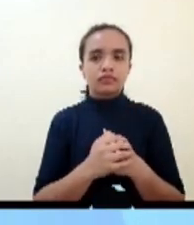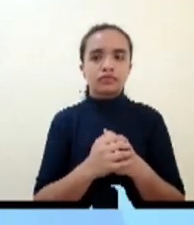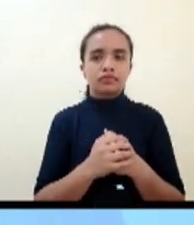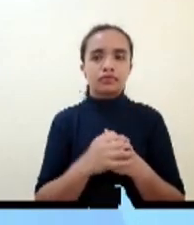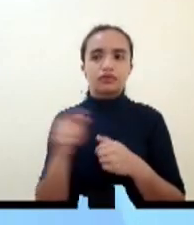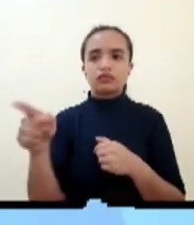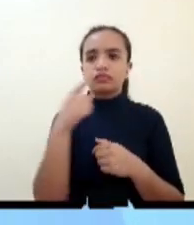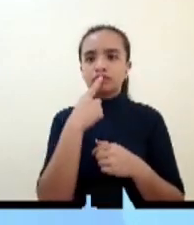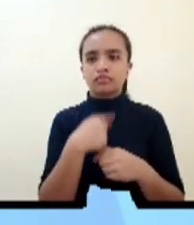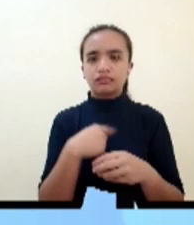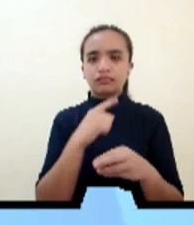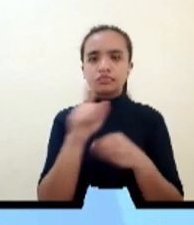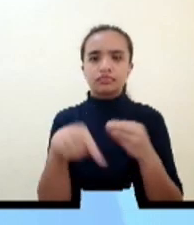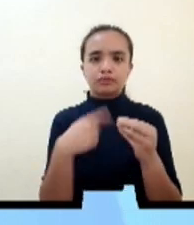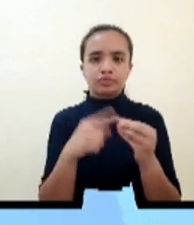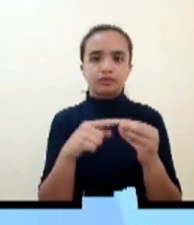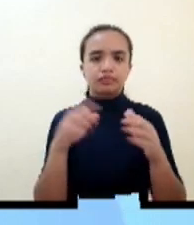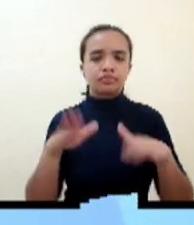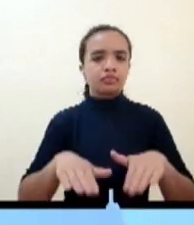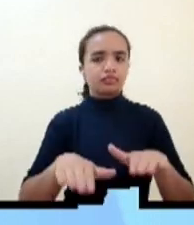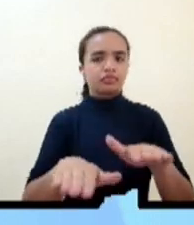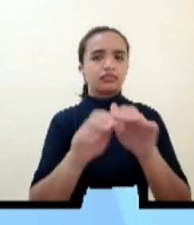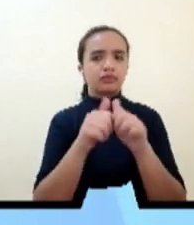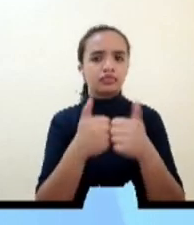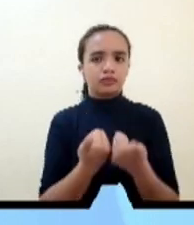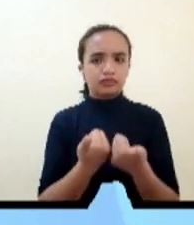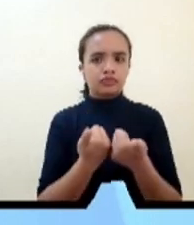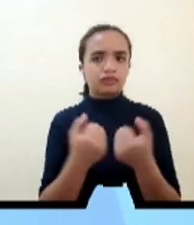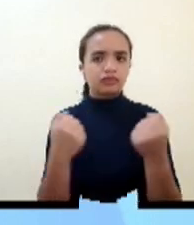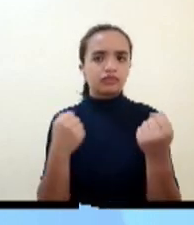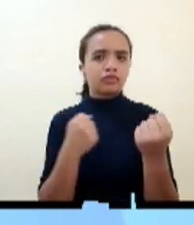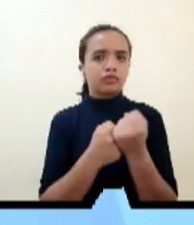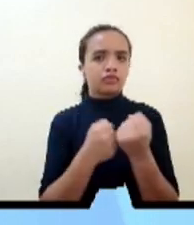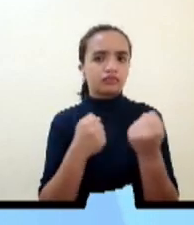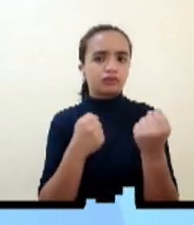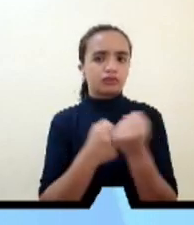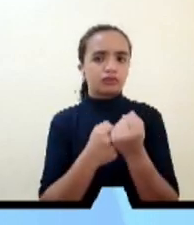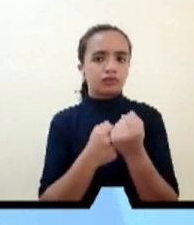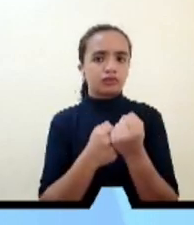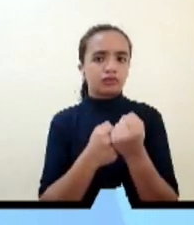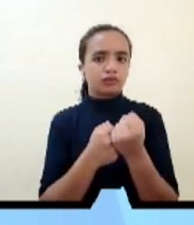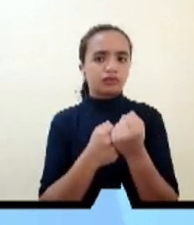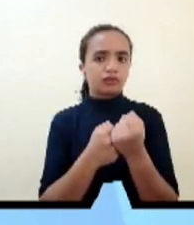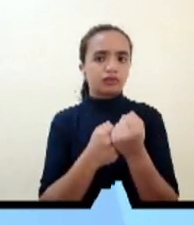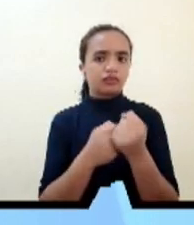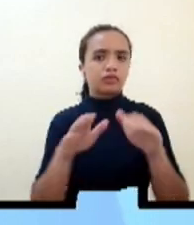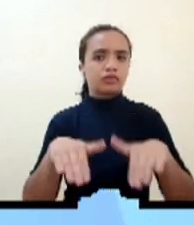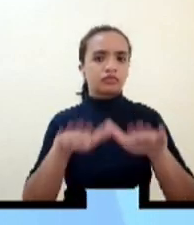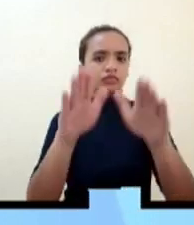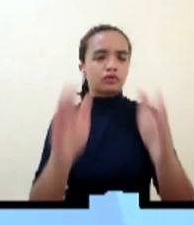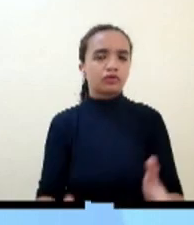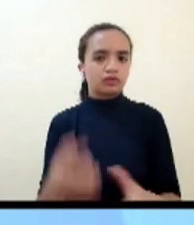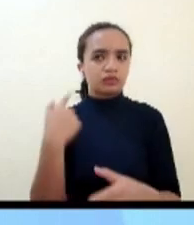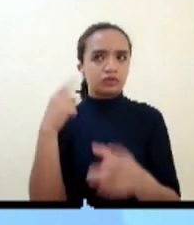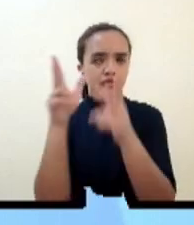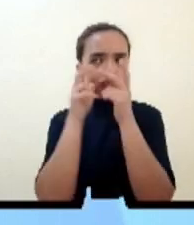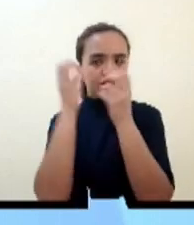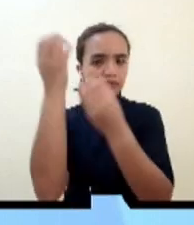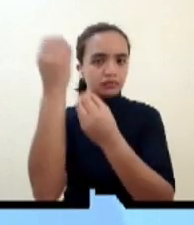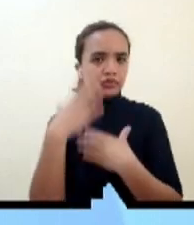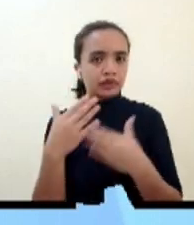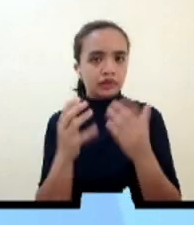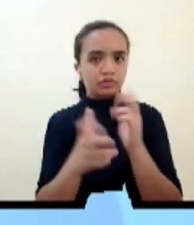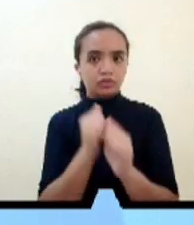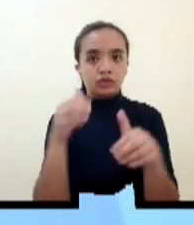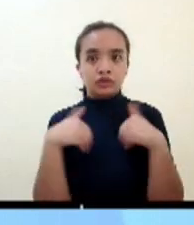sa pagka-hobby. Paano nyo naman po sinusuportahan yung mga weavers po ninyo? At balita po namin, mayroon po kayong youngest weaver.